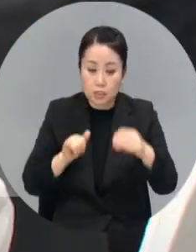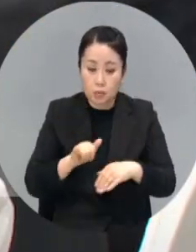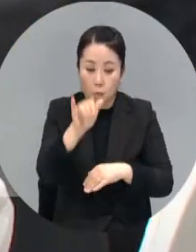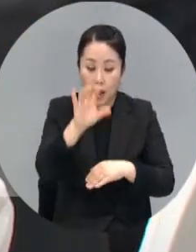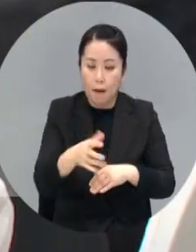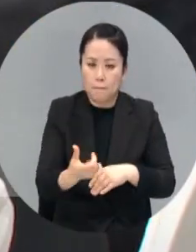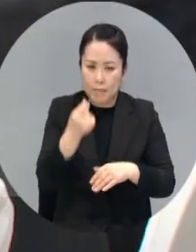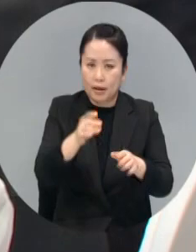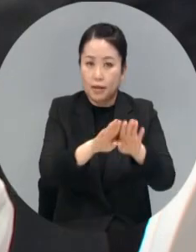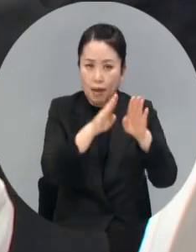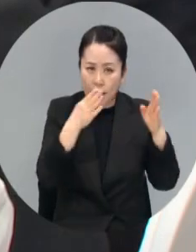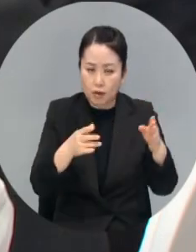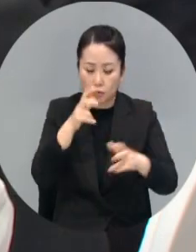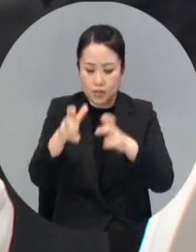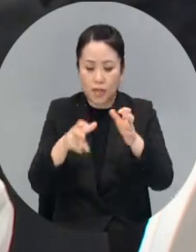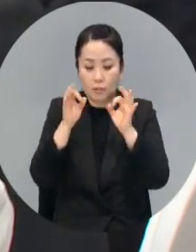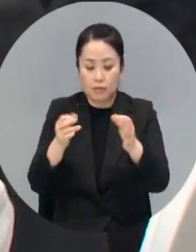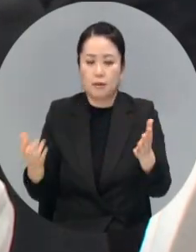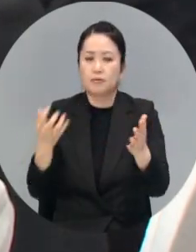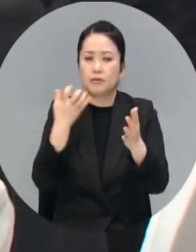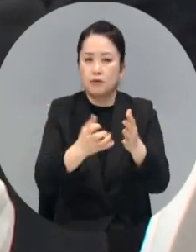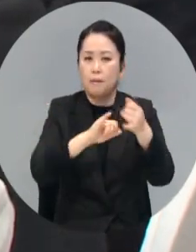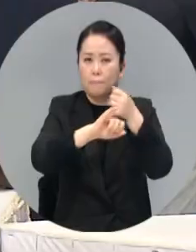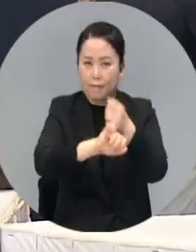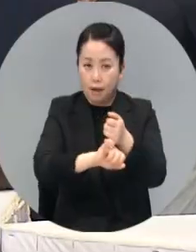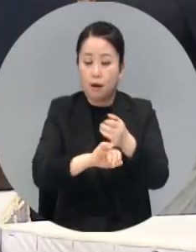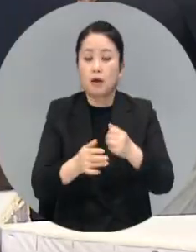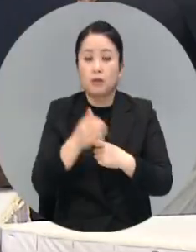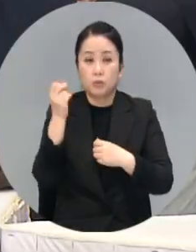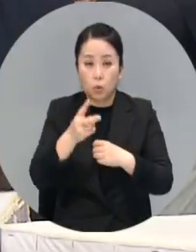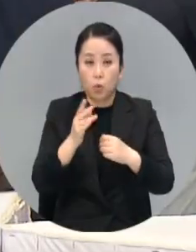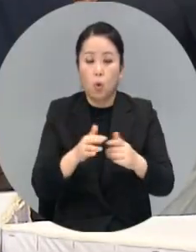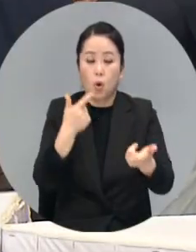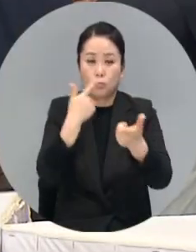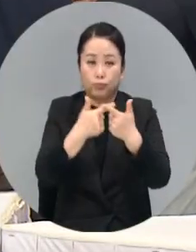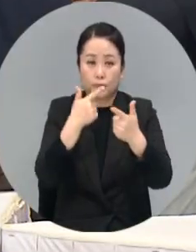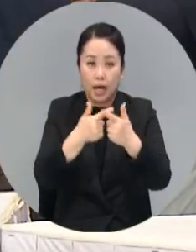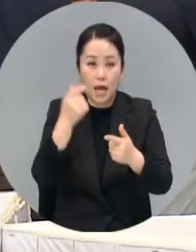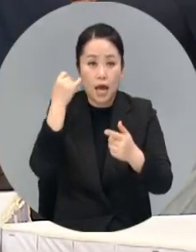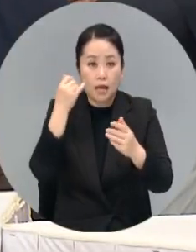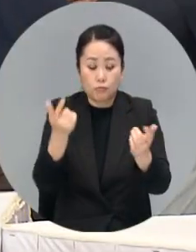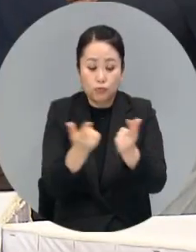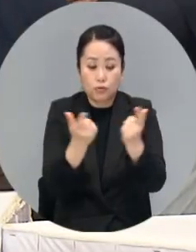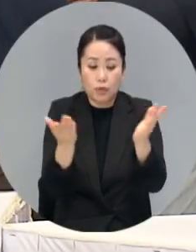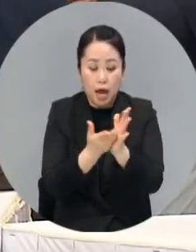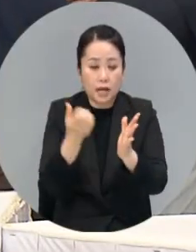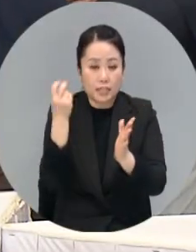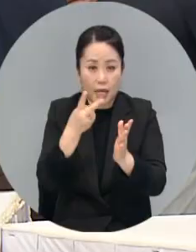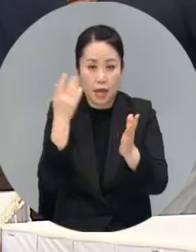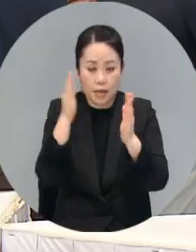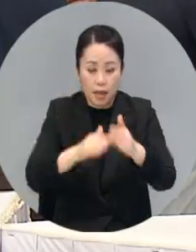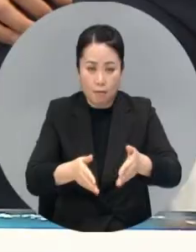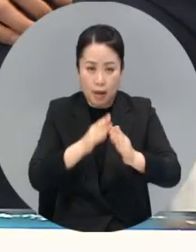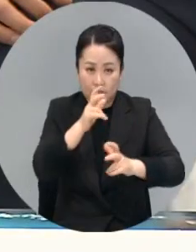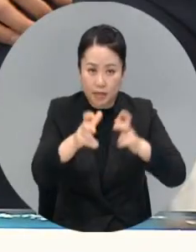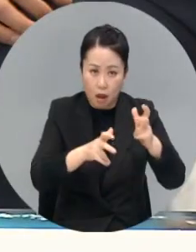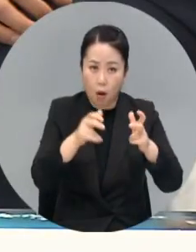거듭 약속했습니다. 또 북항 재개발 사업과 부산 글로벌 허브 도시 조성을 위한 특별법 제정도